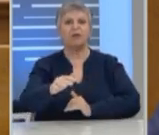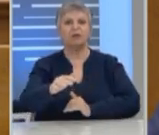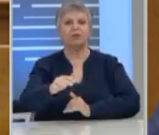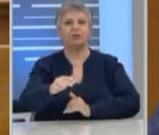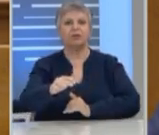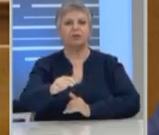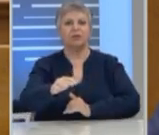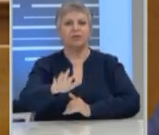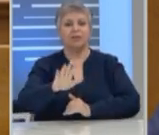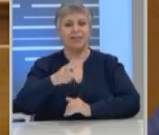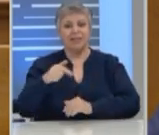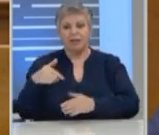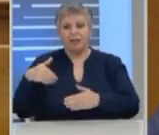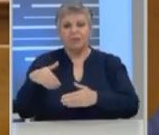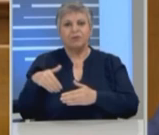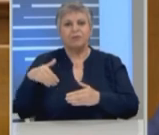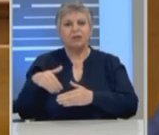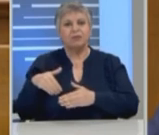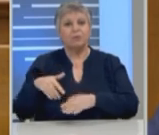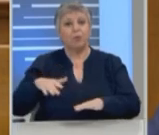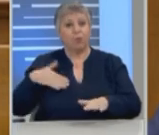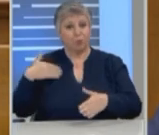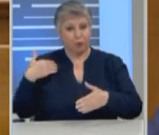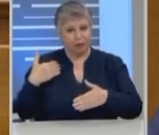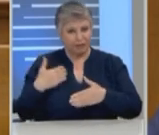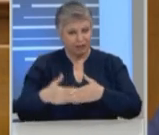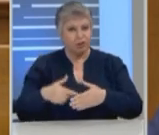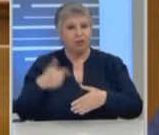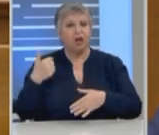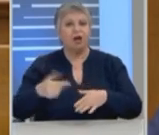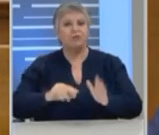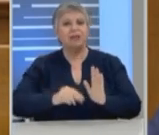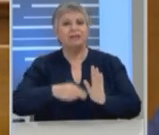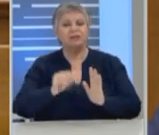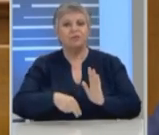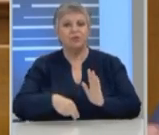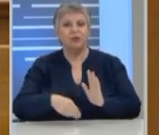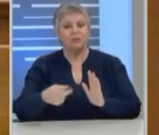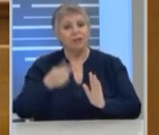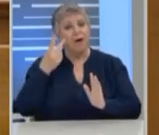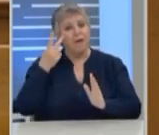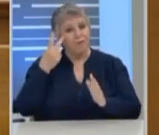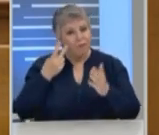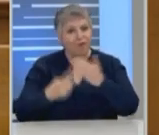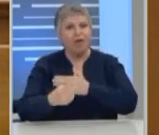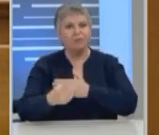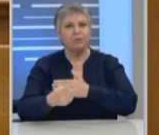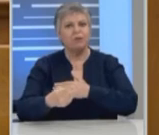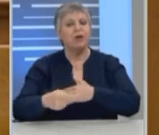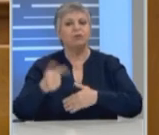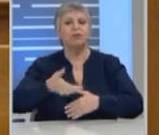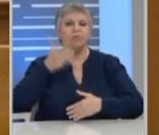μέρες, με την ολοκλήρωση της συνολικής συμφωνίας, αυτή η προοπτική για πρώτη φορά έρχεται κοντά. Η προοπτική